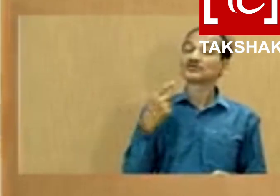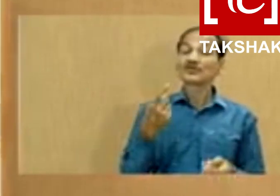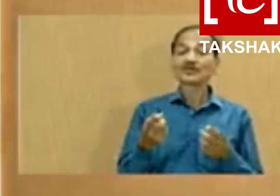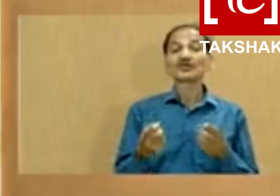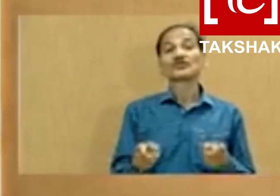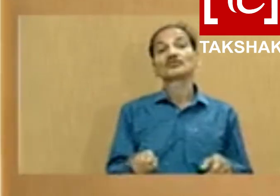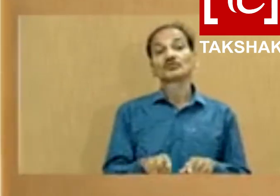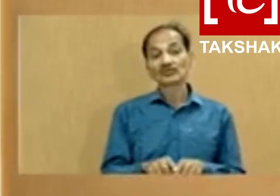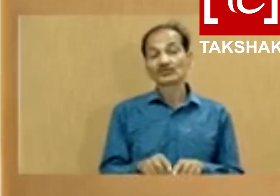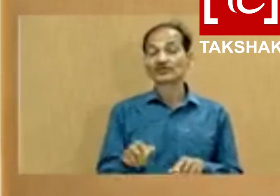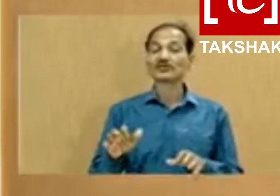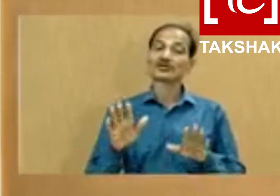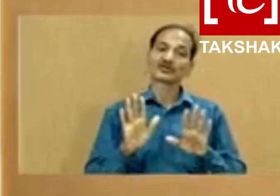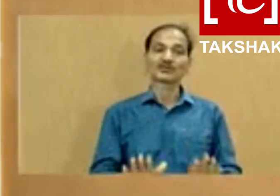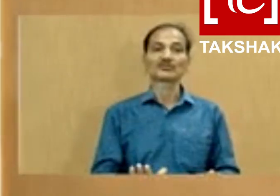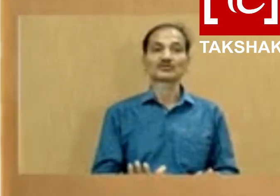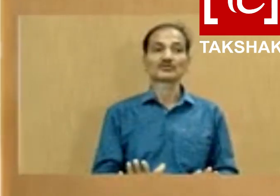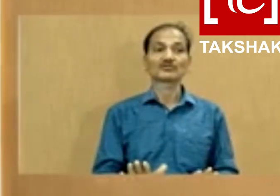ଗତକାଲି 3ଟା ସୁଦ୍ଧା